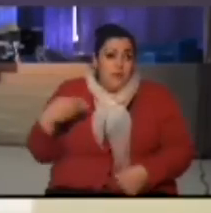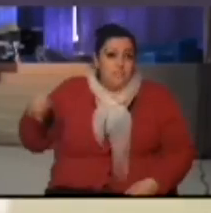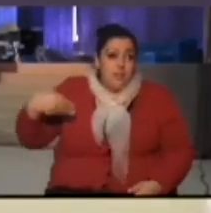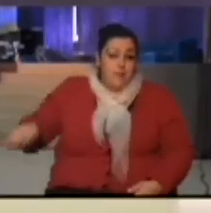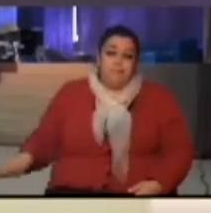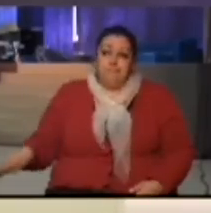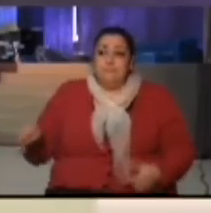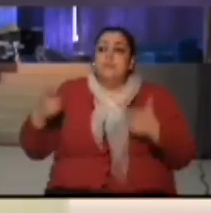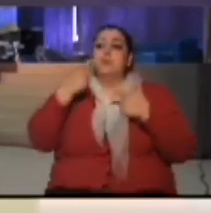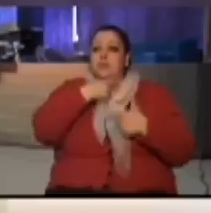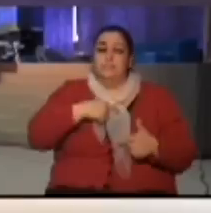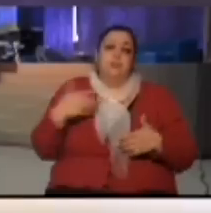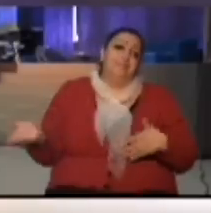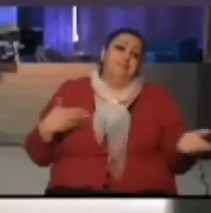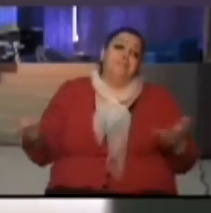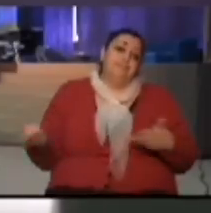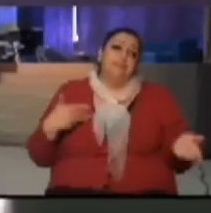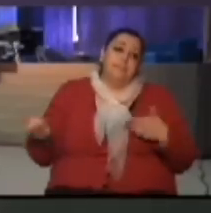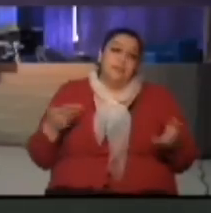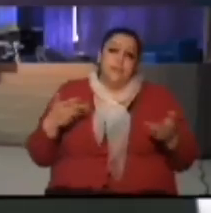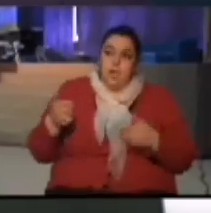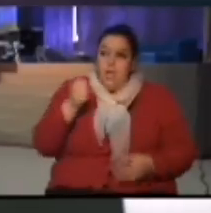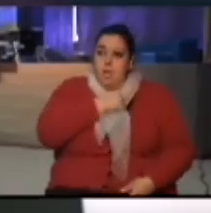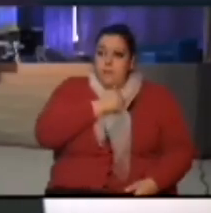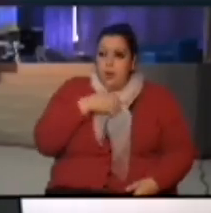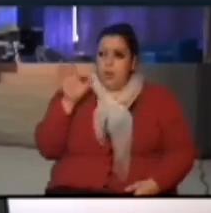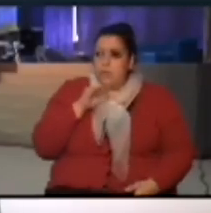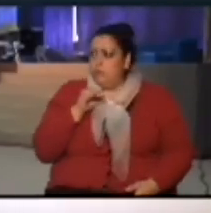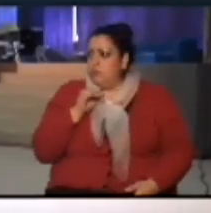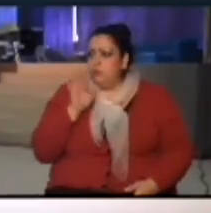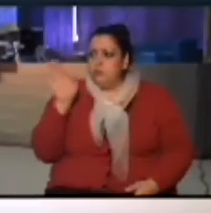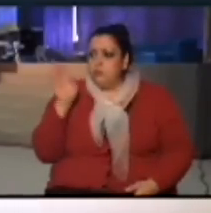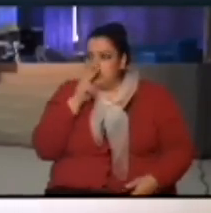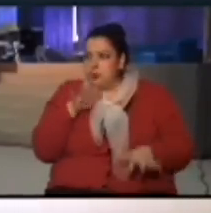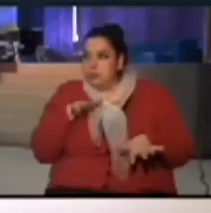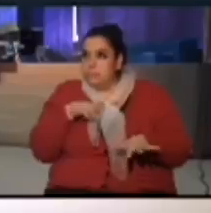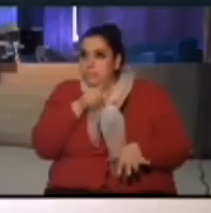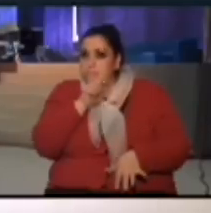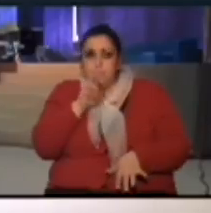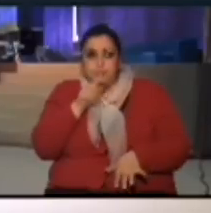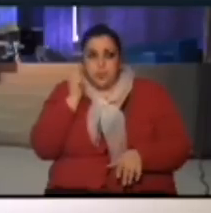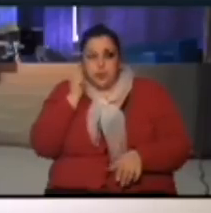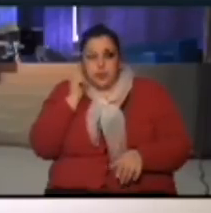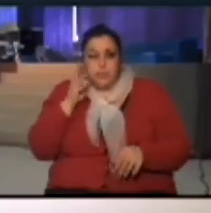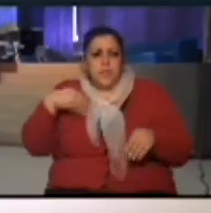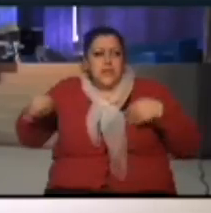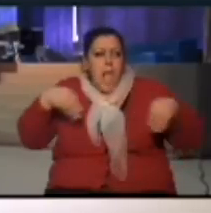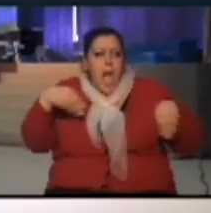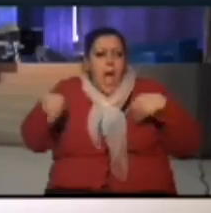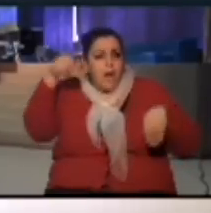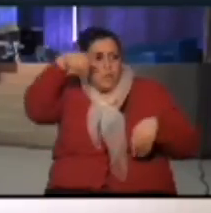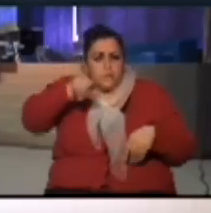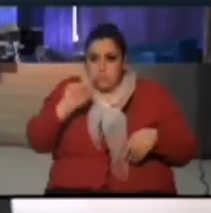սենց անելով իրան գնում են դեպի այդ բանակը, բայց արի ուտես, Աստված այդ զանգերը ինչը անում ես